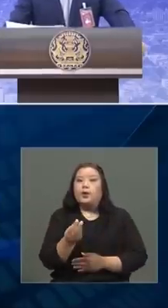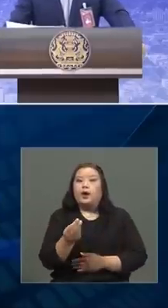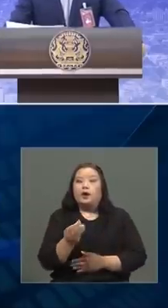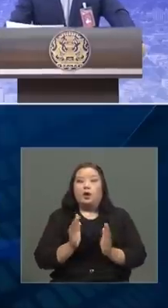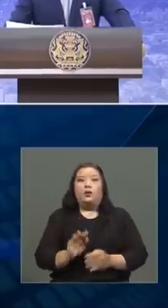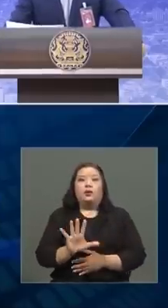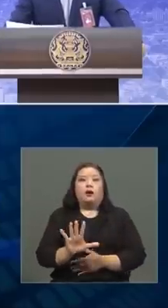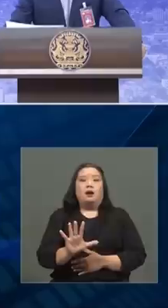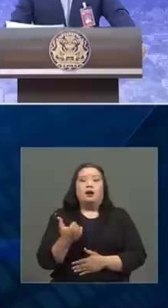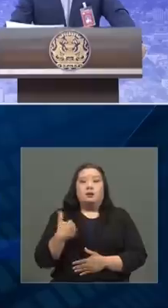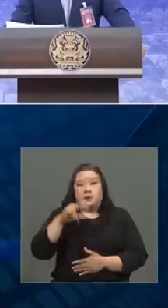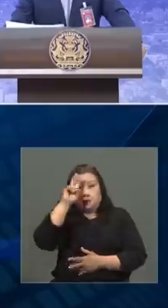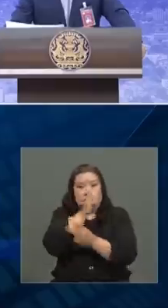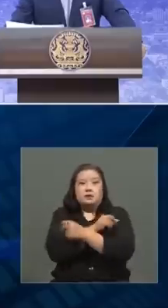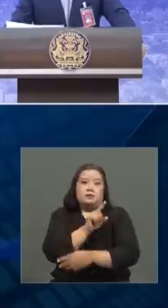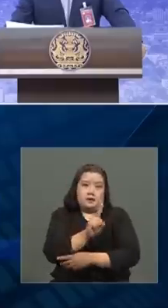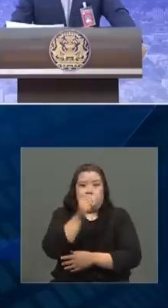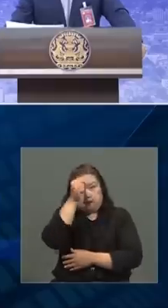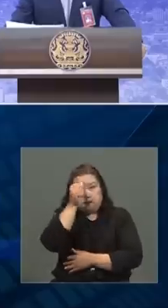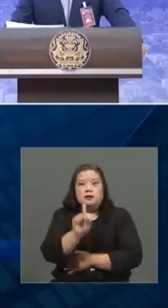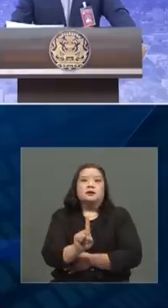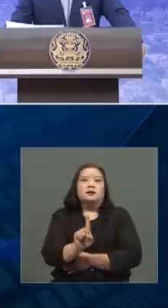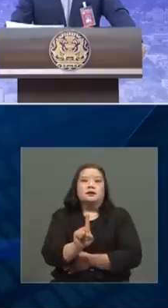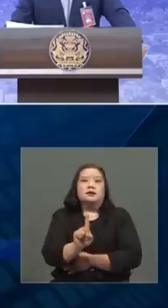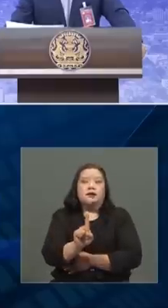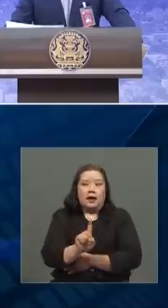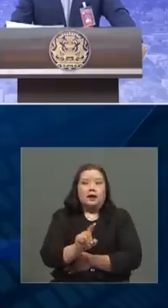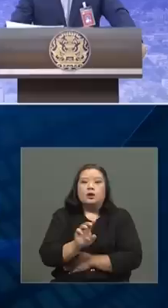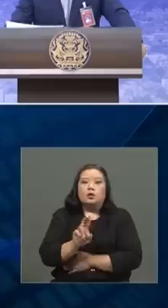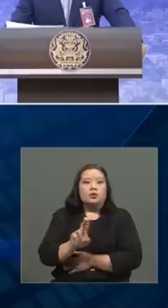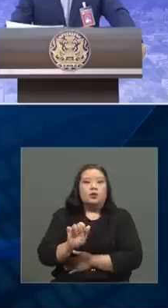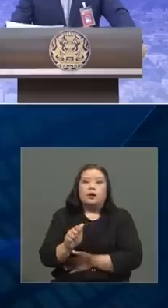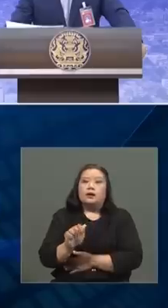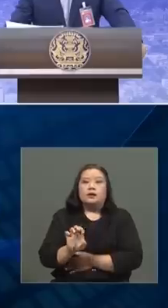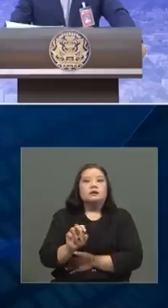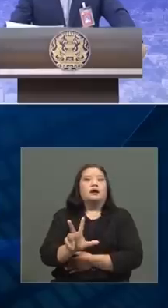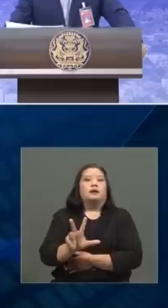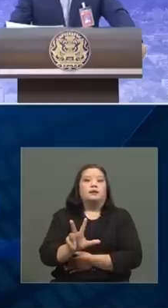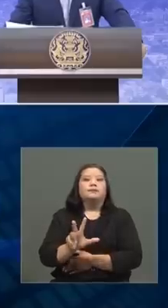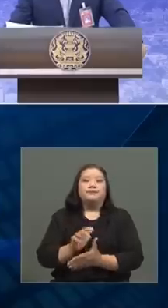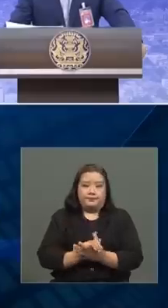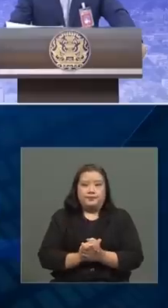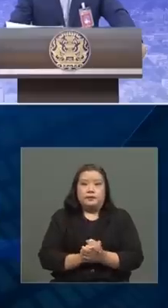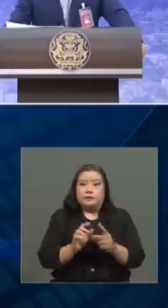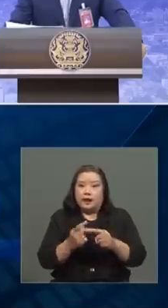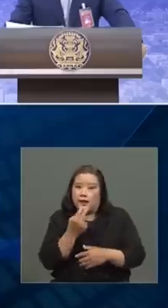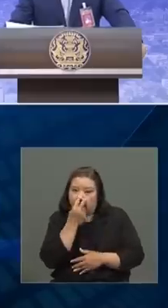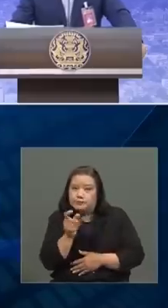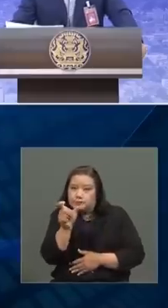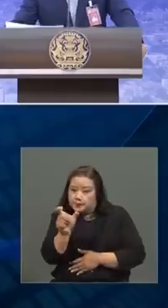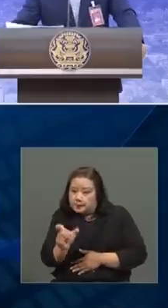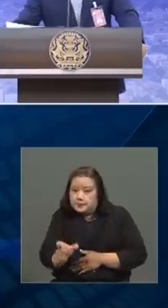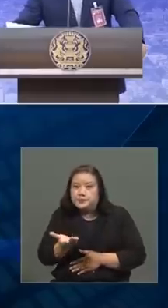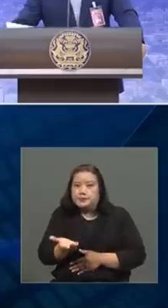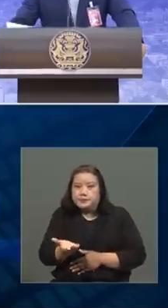5รายนะครับอียิปต์ 1อินเดียหนึ่งแล้วก็ใส่แบบอาหรับอิมิเรตอีก 3รายนะครับรายละเอียดกันที่ว่านะครับ